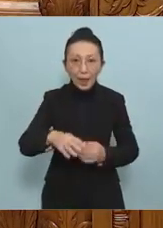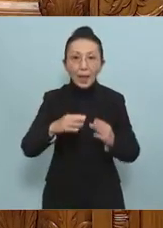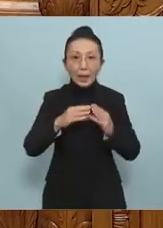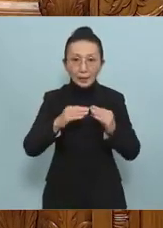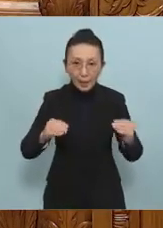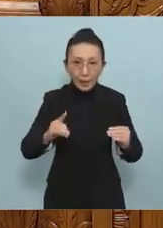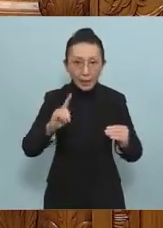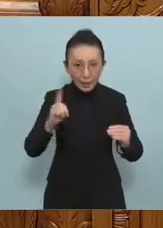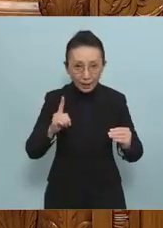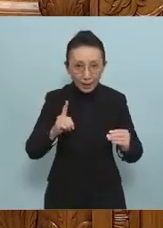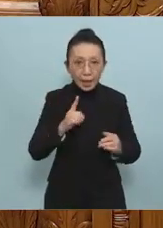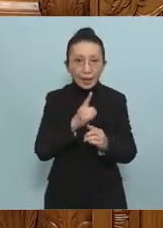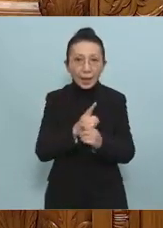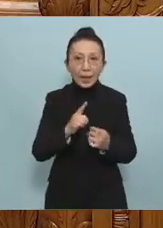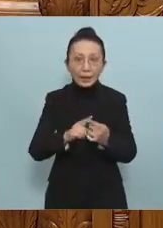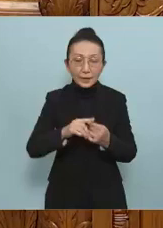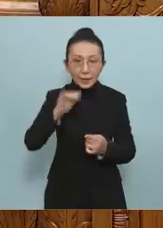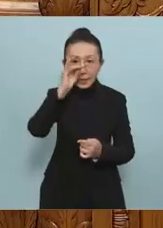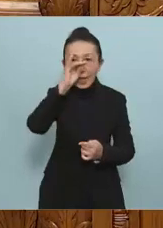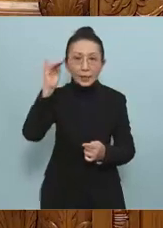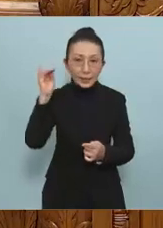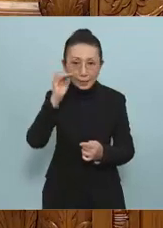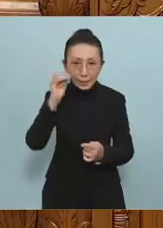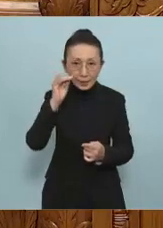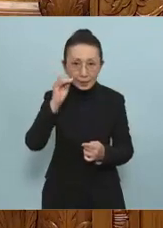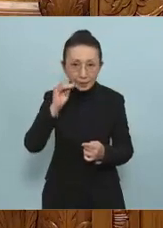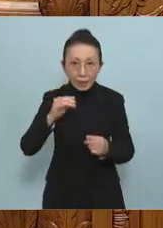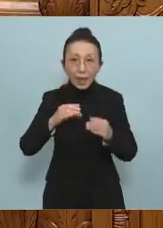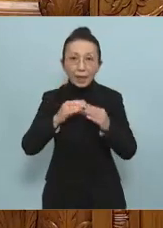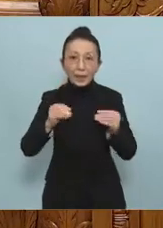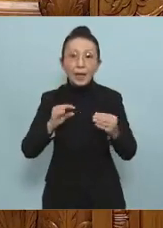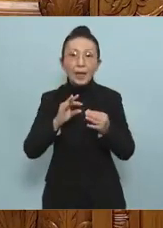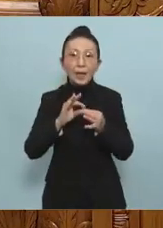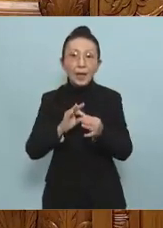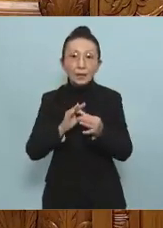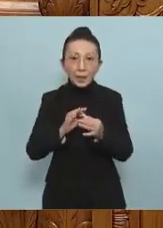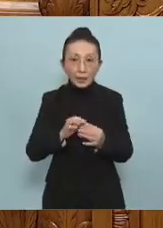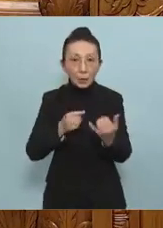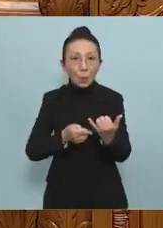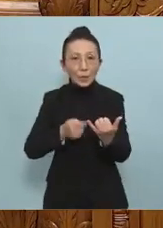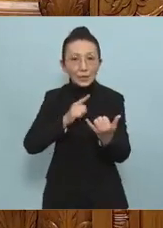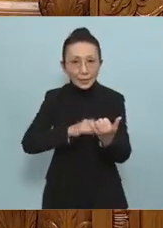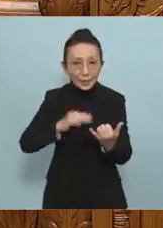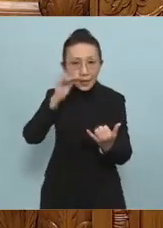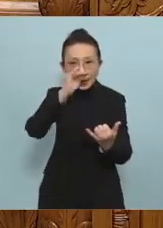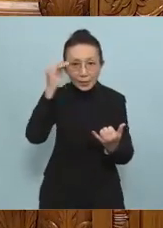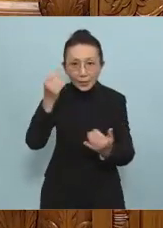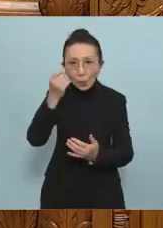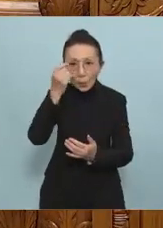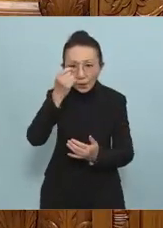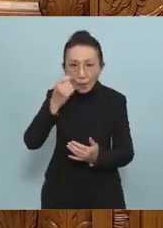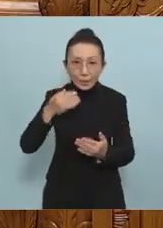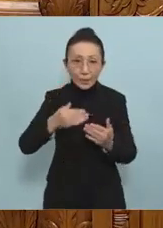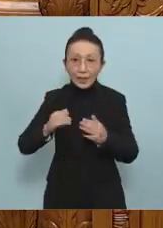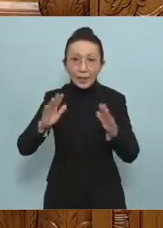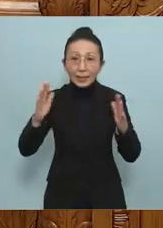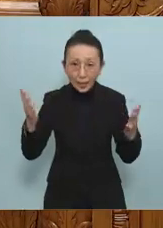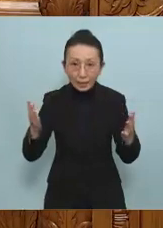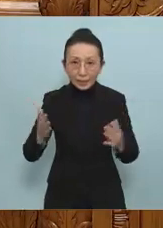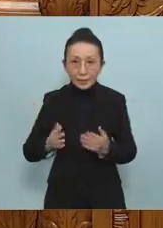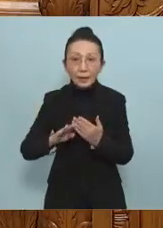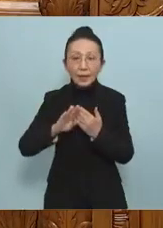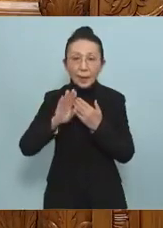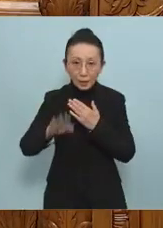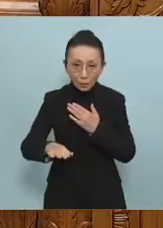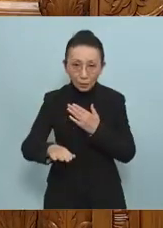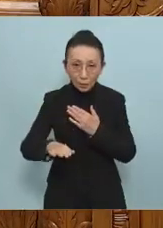や、性に関わる人権意識を形成する機会もないままに、インターネット等で氾濫する暴